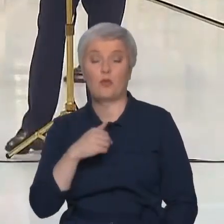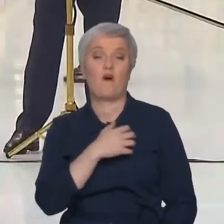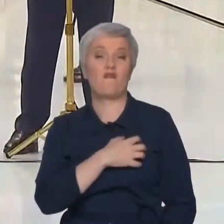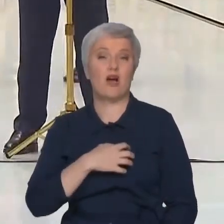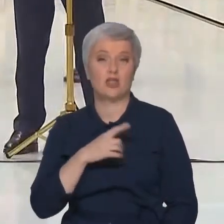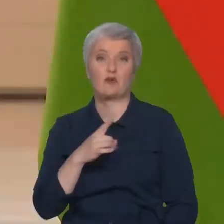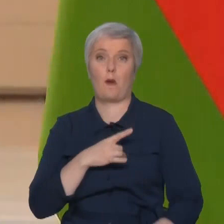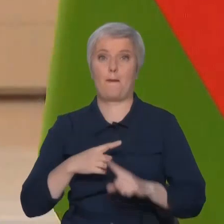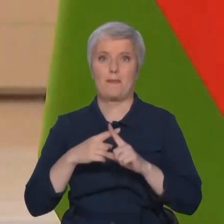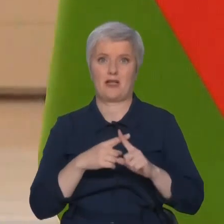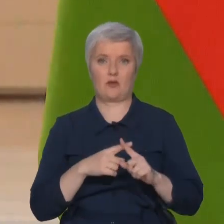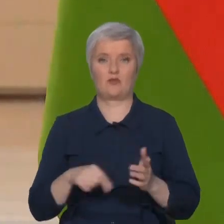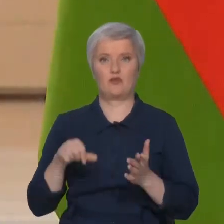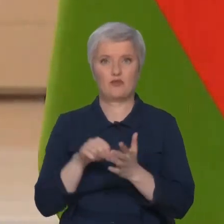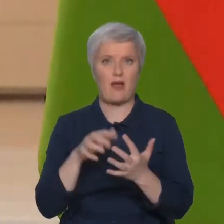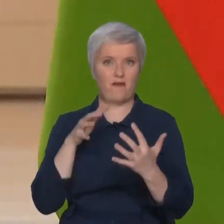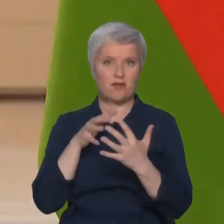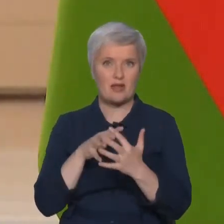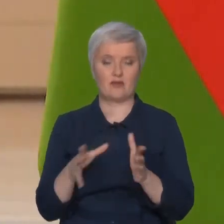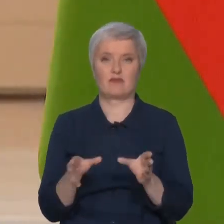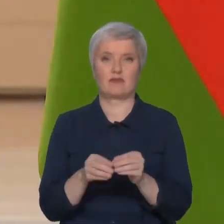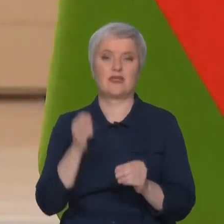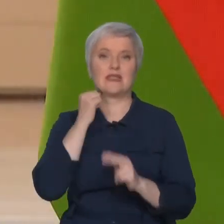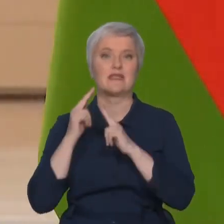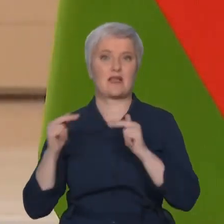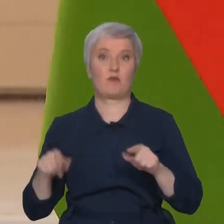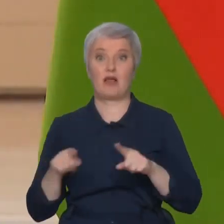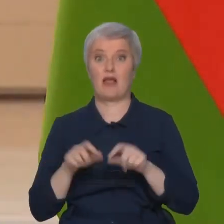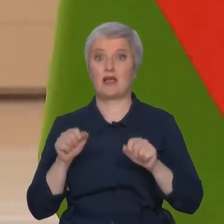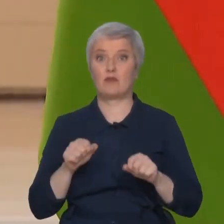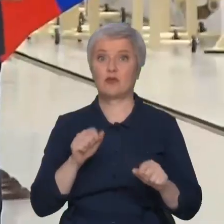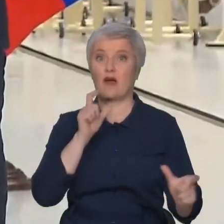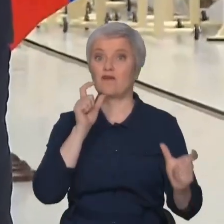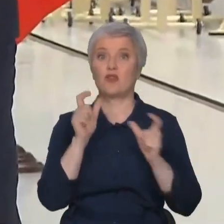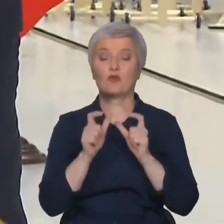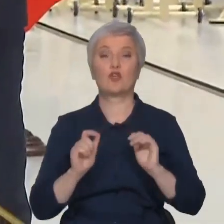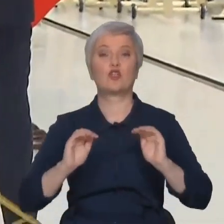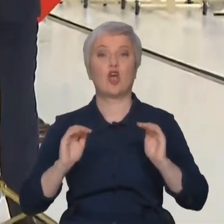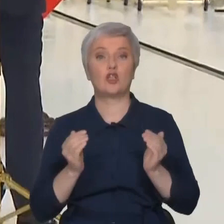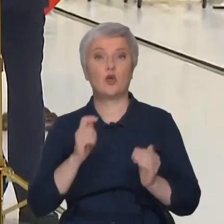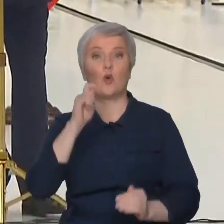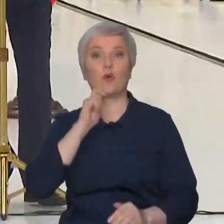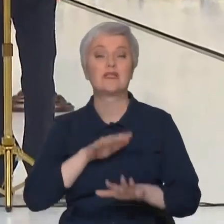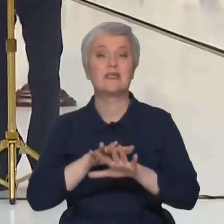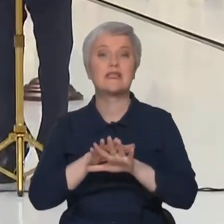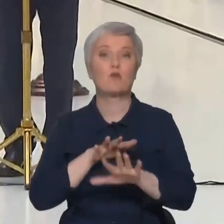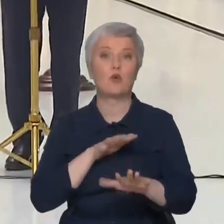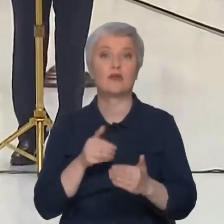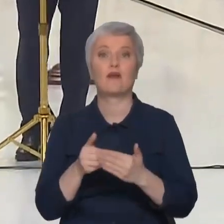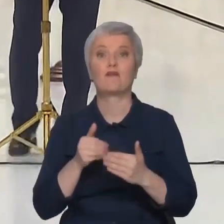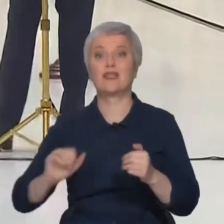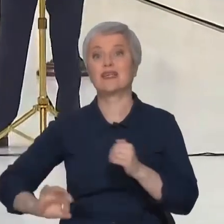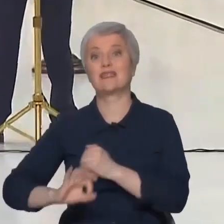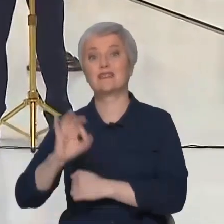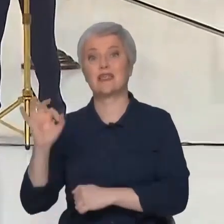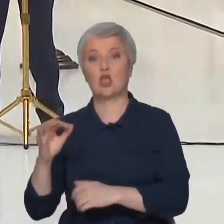на стороні Кремля. Так він зможе відтягнути частину українських збройних сил від східного фронту, каже радник міністра внутрішніх